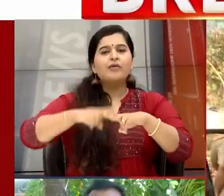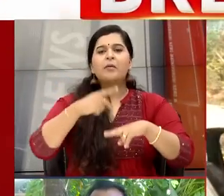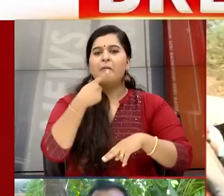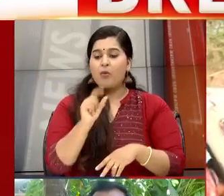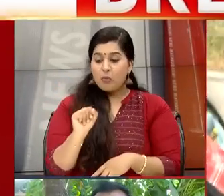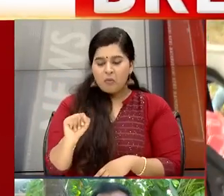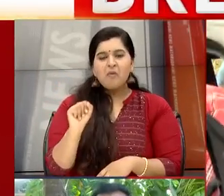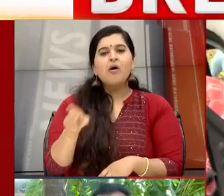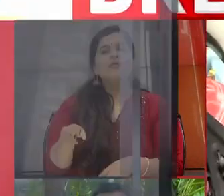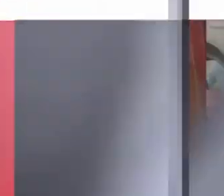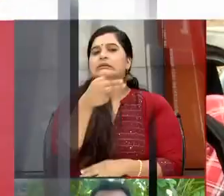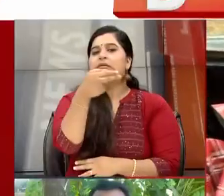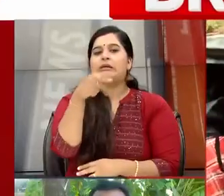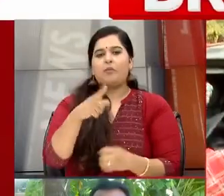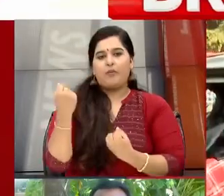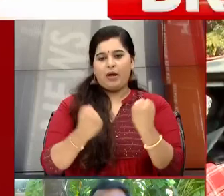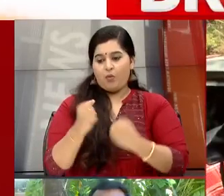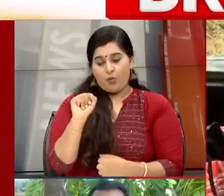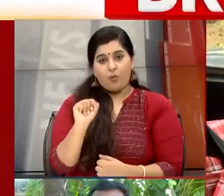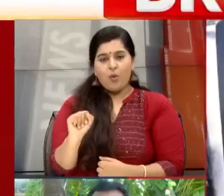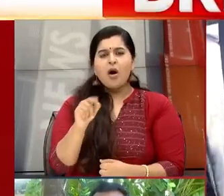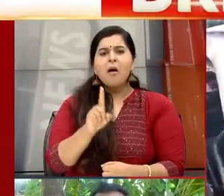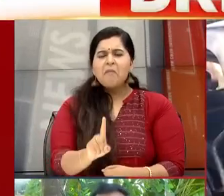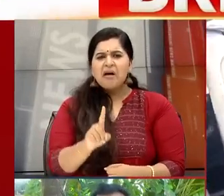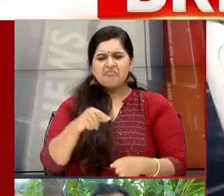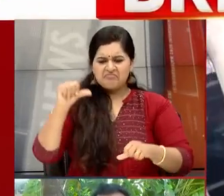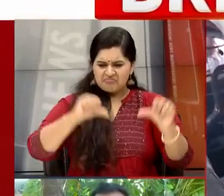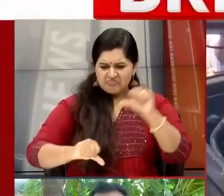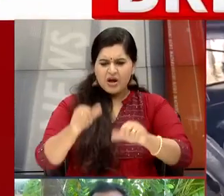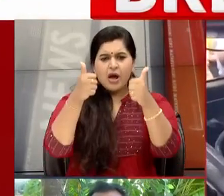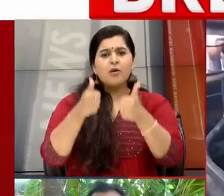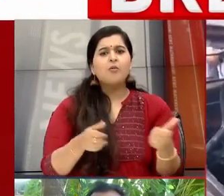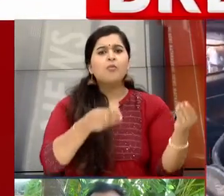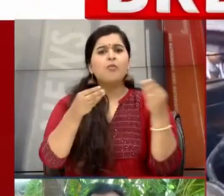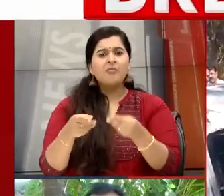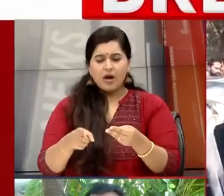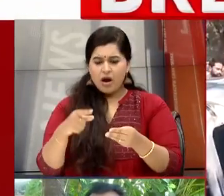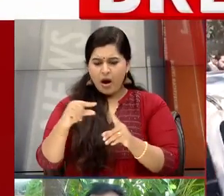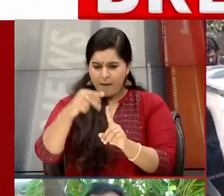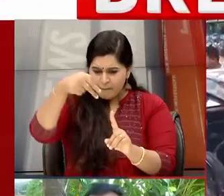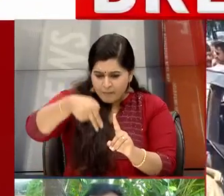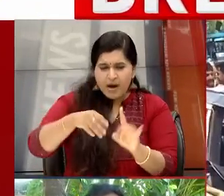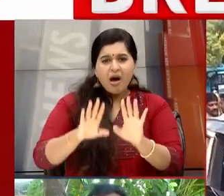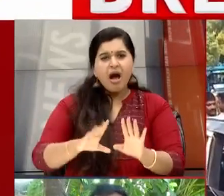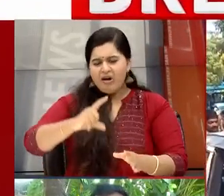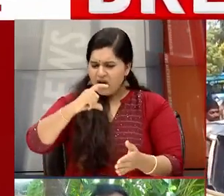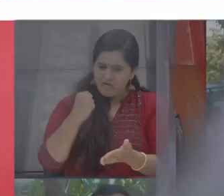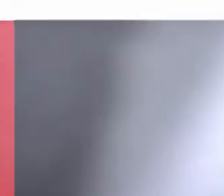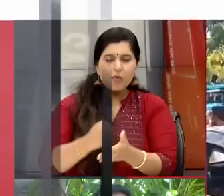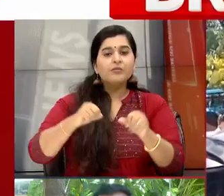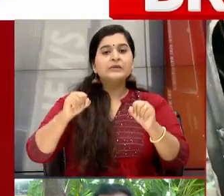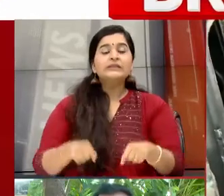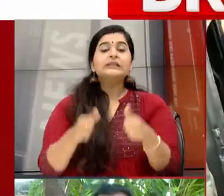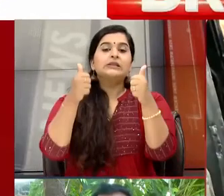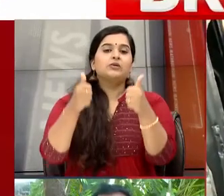ഉള്ളത്. ഏതായാലും ഈ ഫോറൻസിക് റിപ്പോർട്ട് പക്ഷേ പറയുന്നത് ഇതിനുള്ളിൽ പെട്രോൾ ഉണ്ടായിരുന്നു, പെട്രോളിൻ്റെ സാന്നിധ്യം കണ്ടെത്തി, അത് സ്ഥിരീകരിച്ചു എന്ന് തന്നെയാണ്